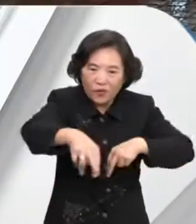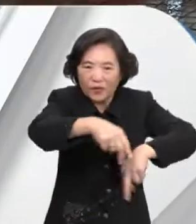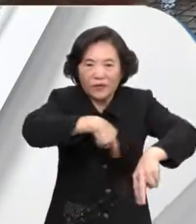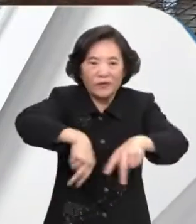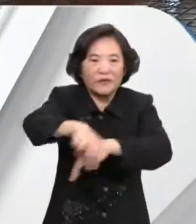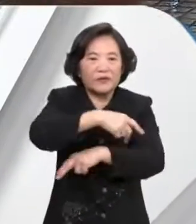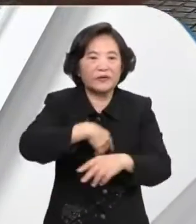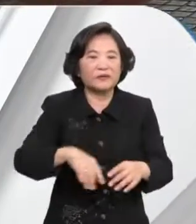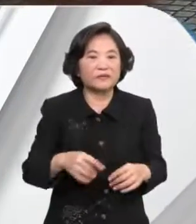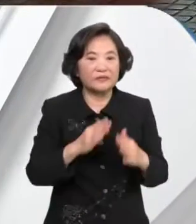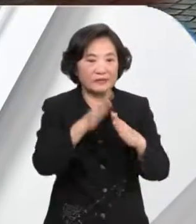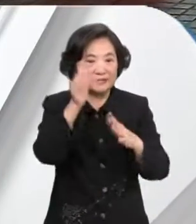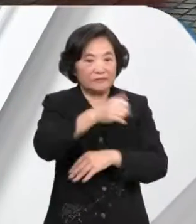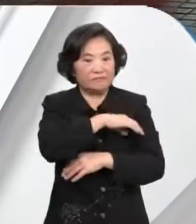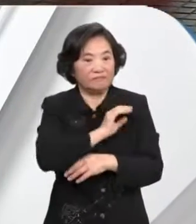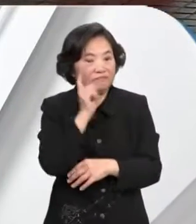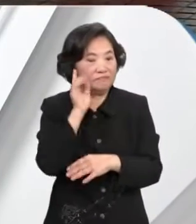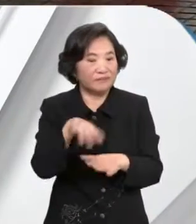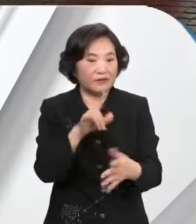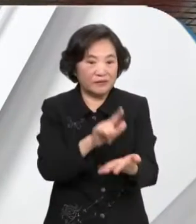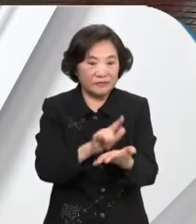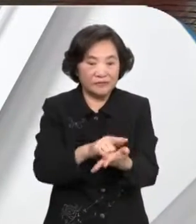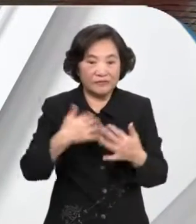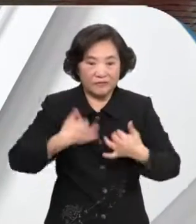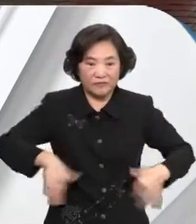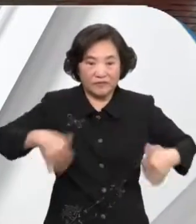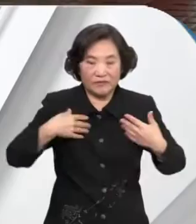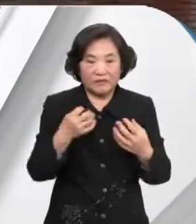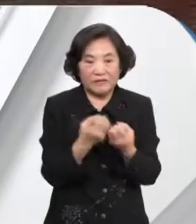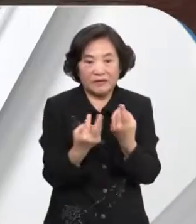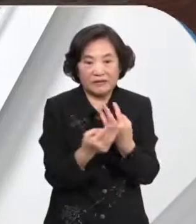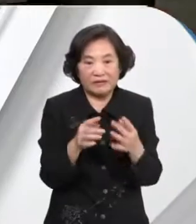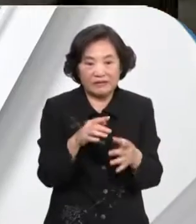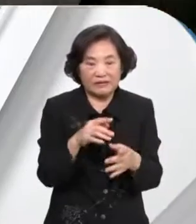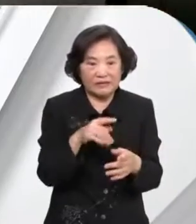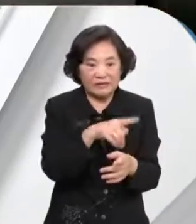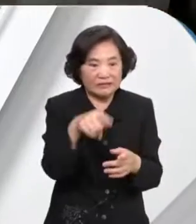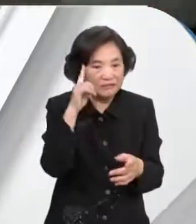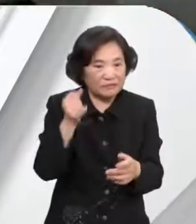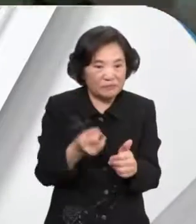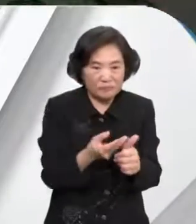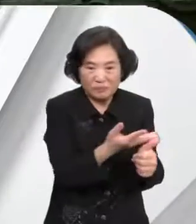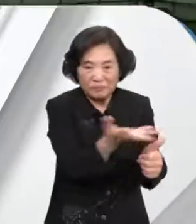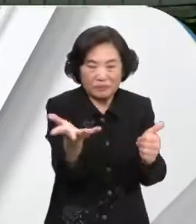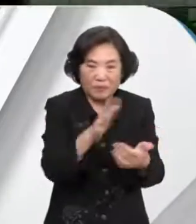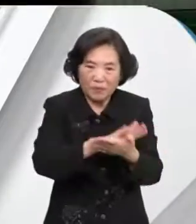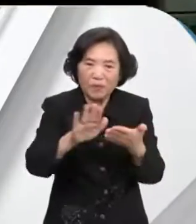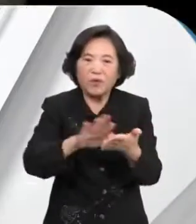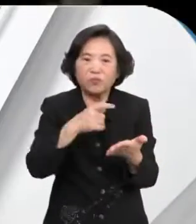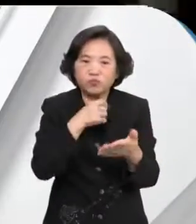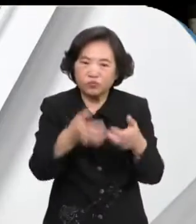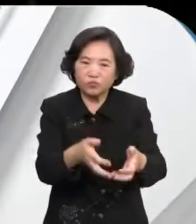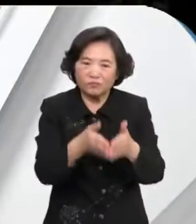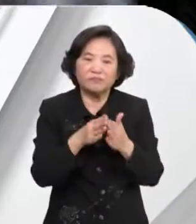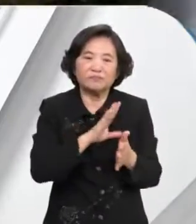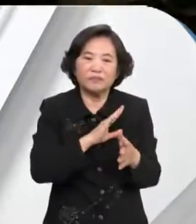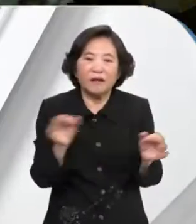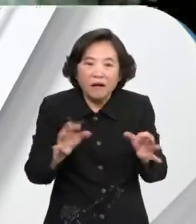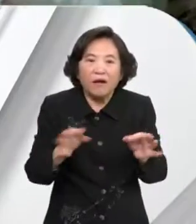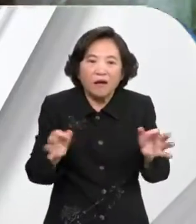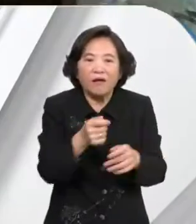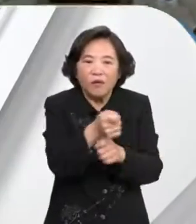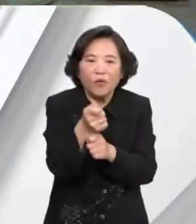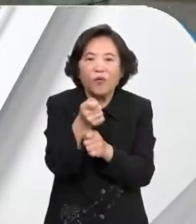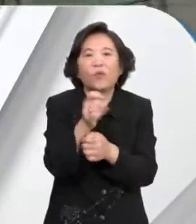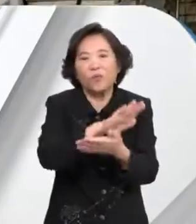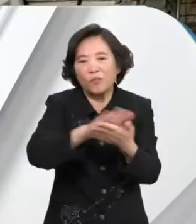进军指出，因应武汉肺炎同流感防治，维持市内公共场所的环境清洁，会更加接来变数做